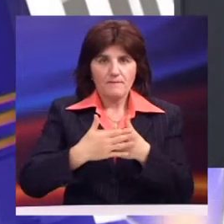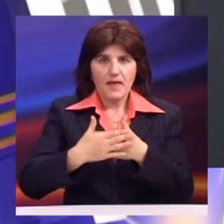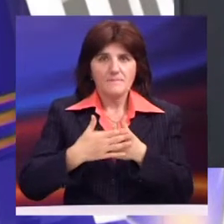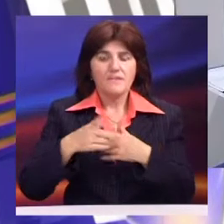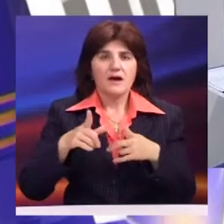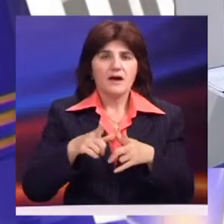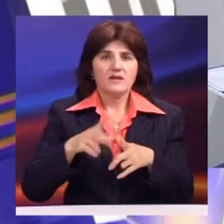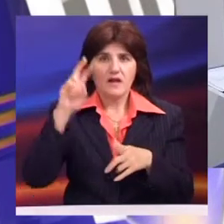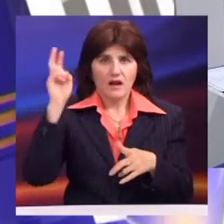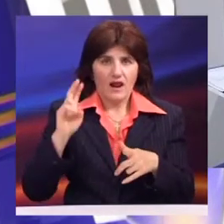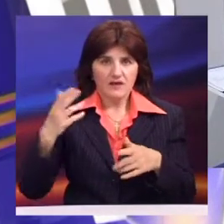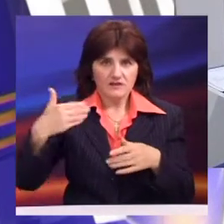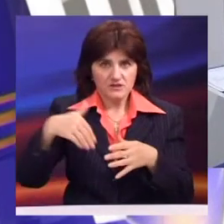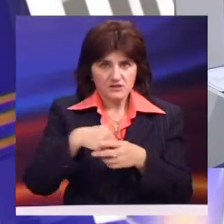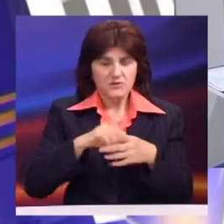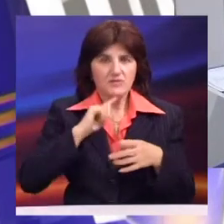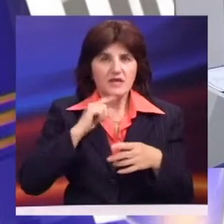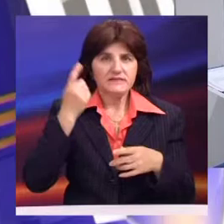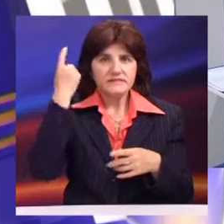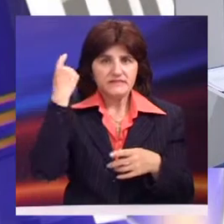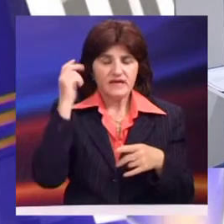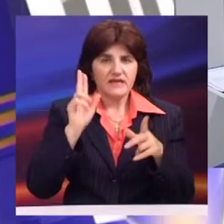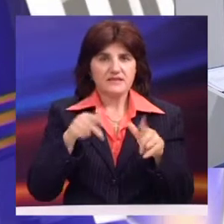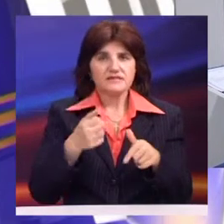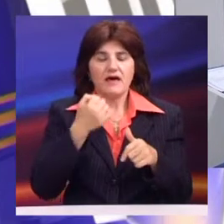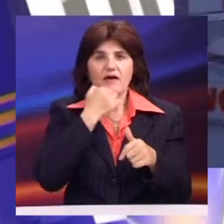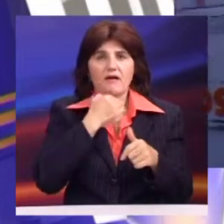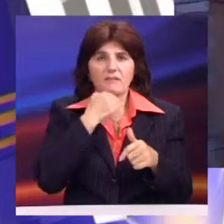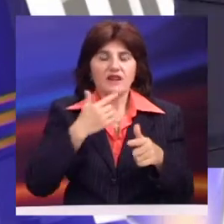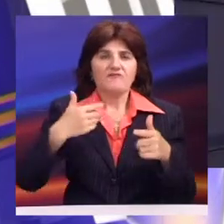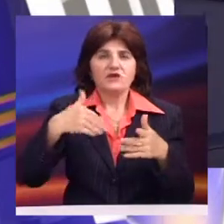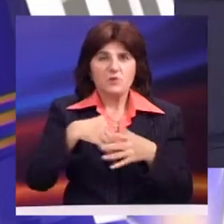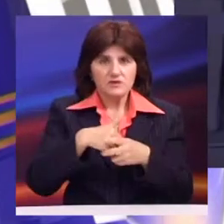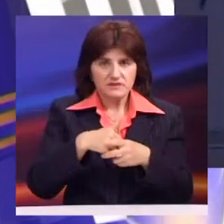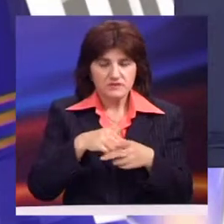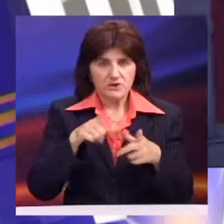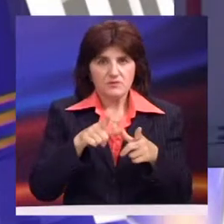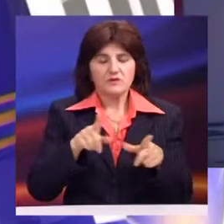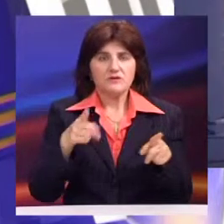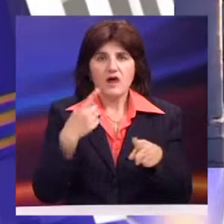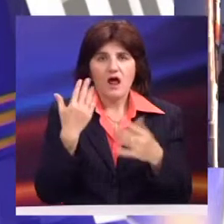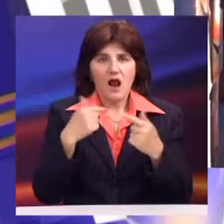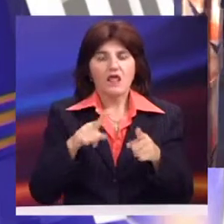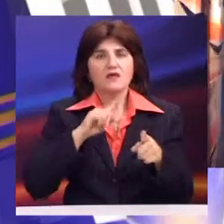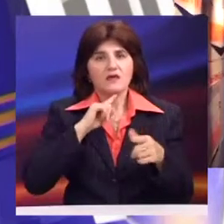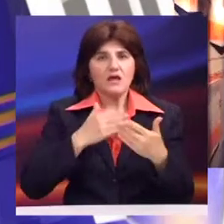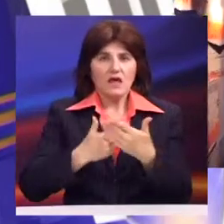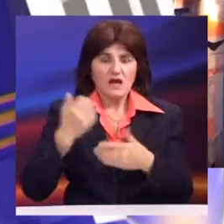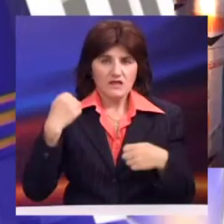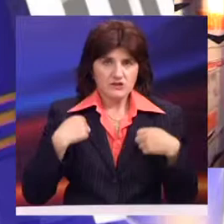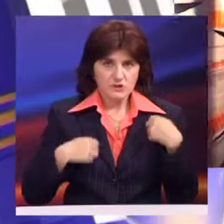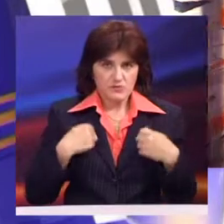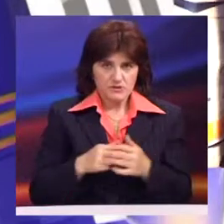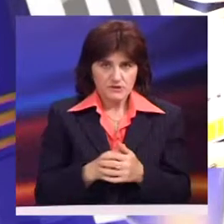Nacionalnoj službi za zapošljavanje, tako i prema Pokrajinskom sekretarijatu za privredu, zapošljavanje i ravnopravnost polova, ali i prema